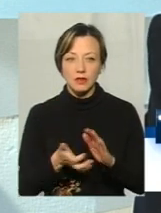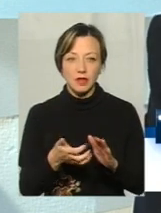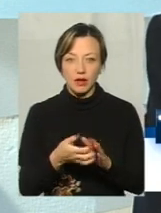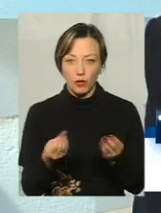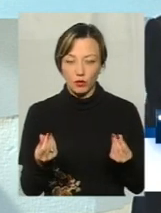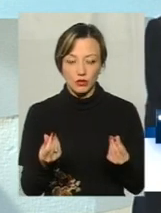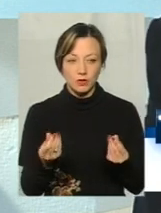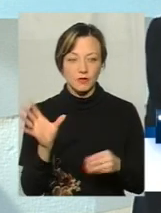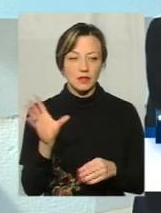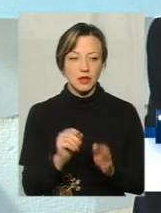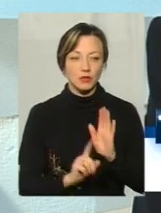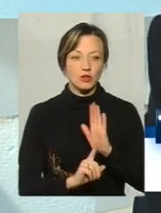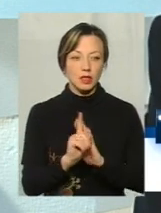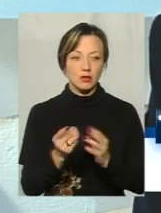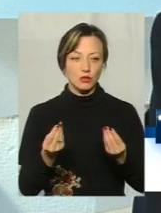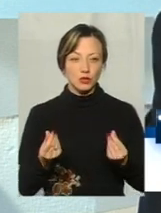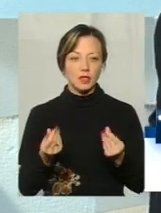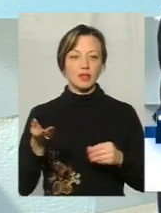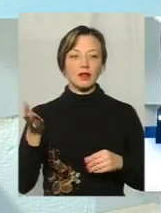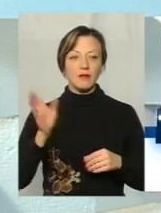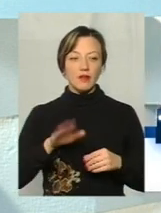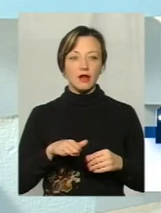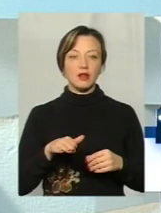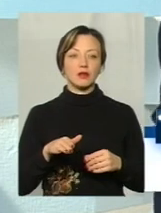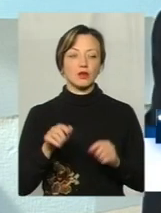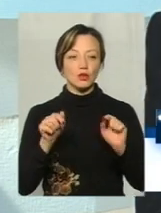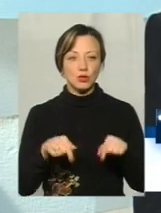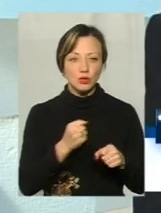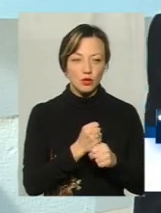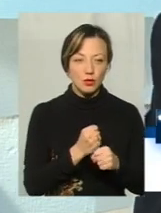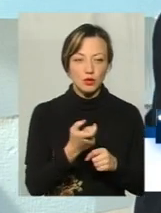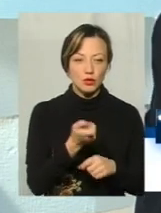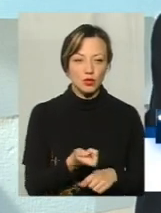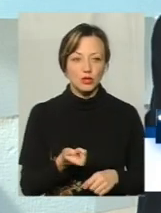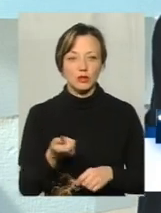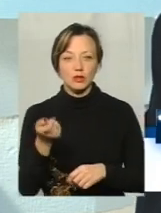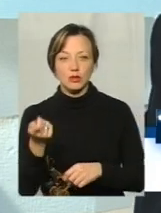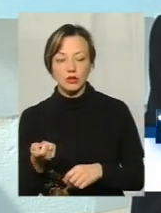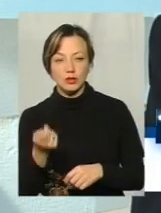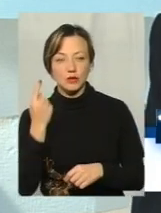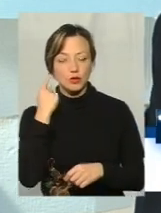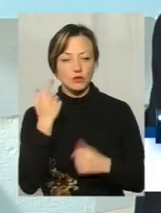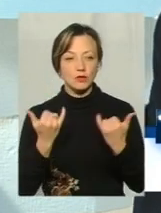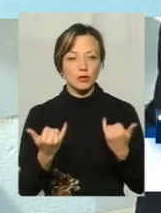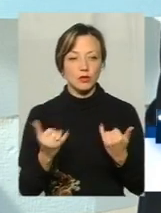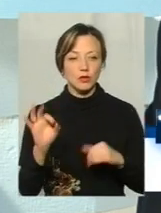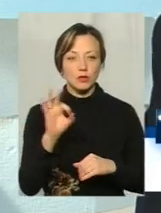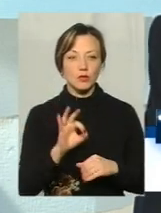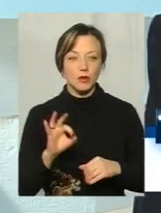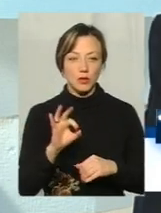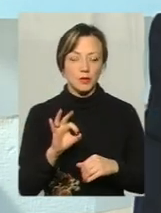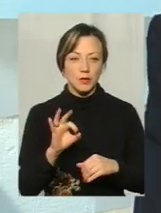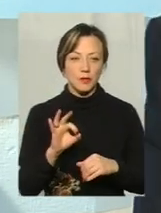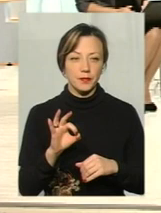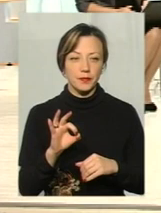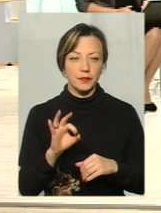коштів. Все починається з коштів. І давайте от тут зробимо щось трошки. Тож я сьогодні почув, і мої колеги